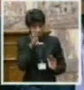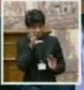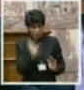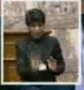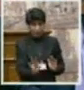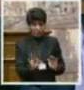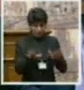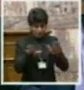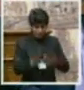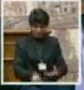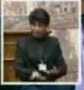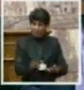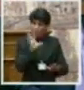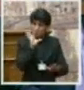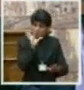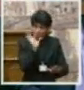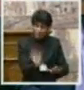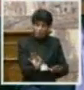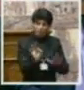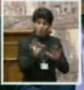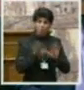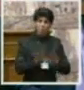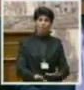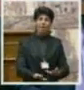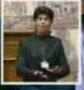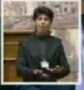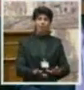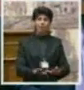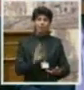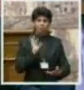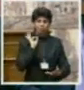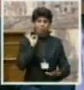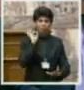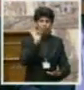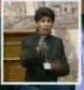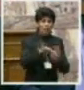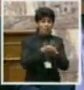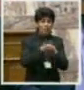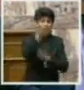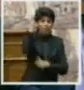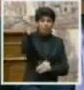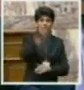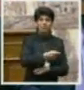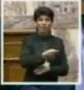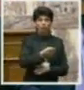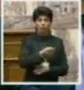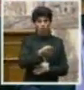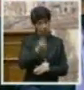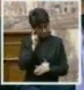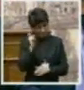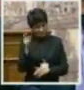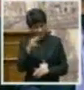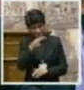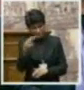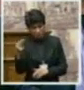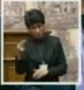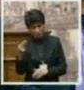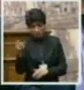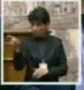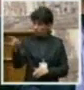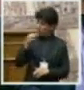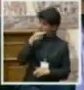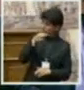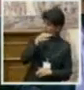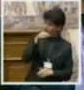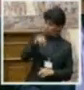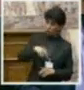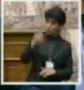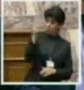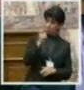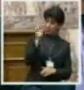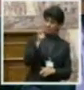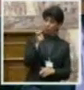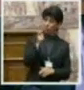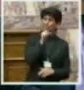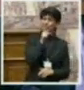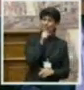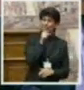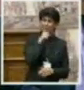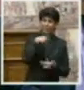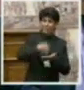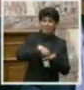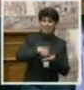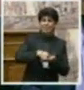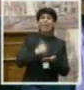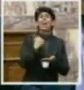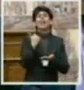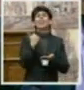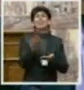που πλησιάζει το 15%. Ξέρετε τι σημαίνει που μιλάτε εσείς τώρα για τους μισθούς και τις συντάξεις που δεν θα